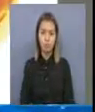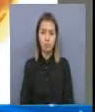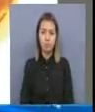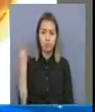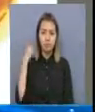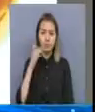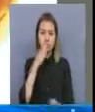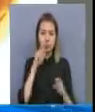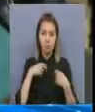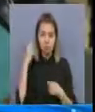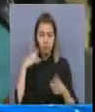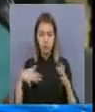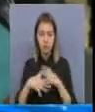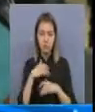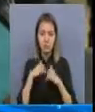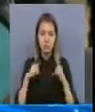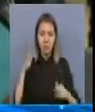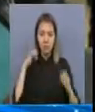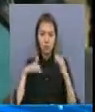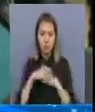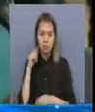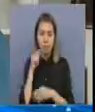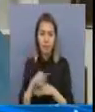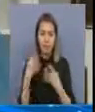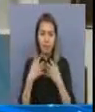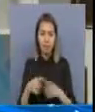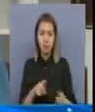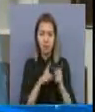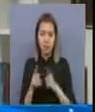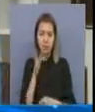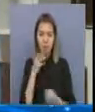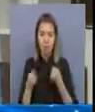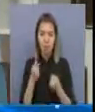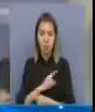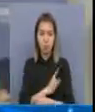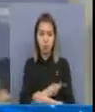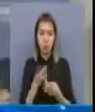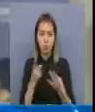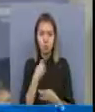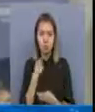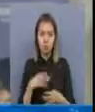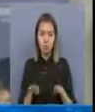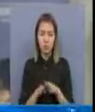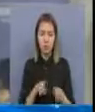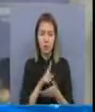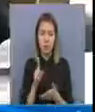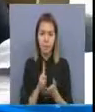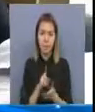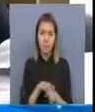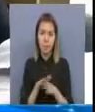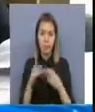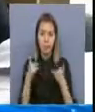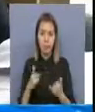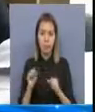Елбасы өзінің жолдауында Қазақстанды дамыған 30 елдің қатарына қосу үшін цифрландыру үдерісін мықтап қолға алу қажеттігін айтады. Аталған міндеттерді орындауда